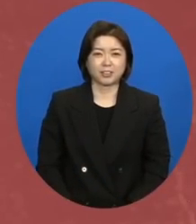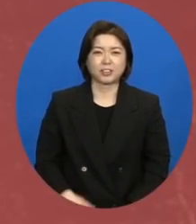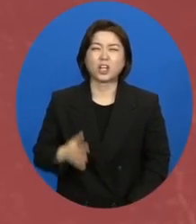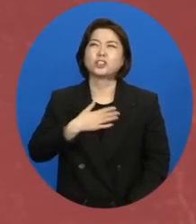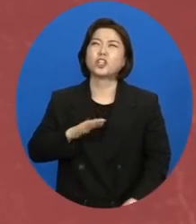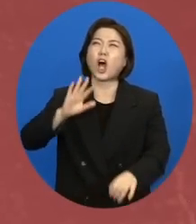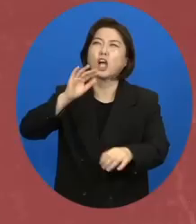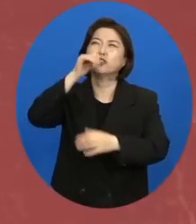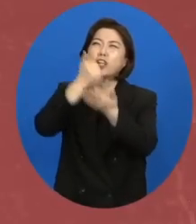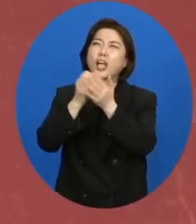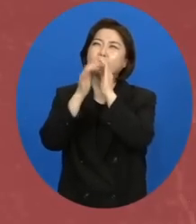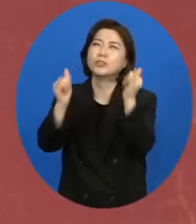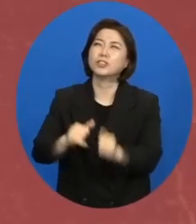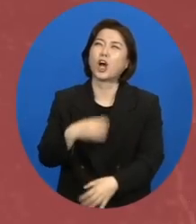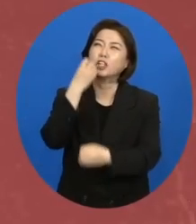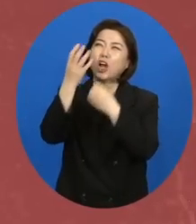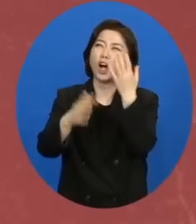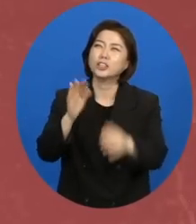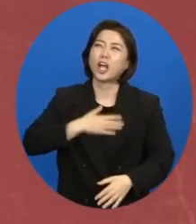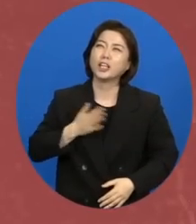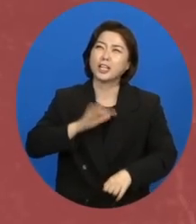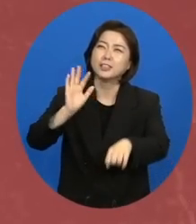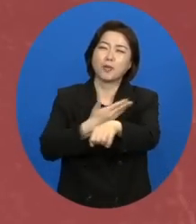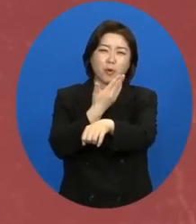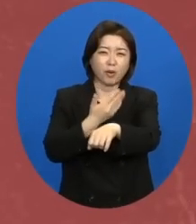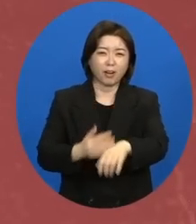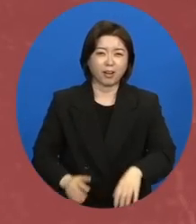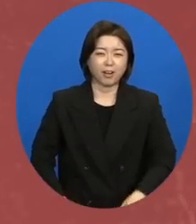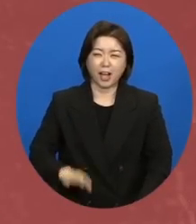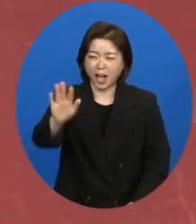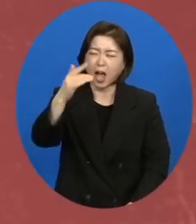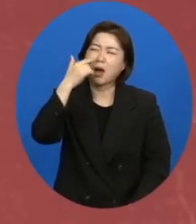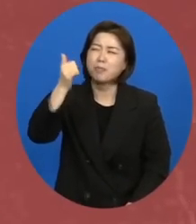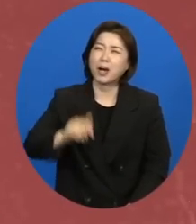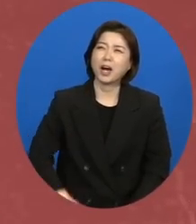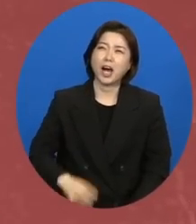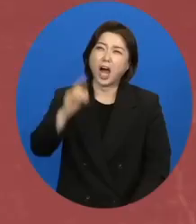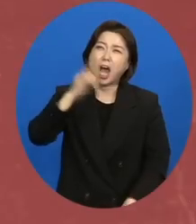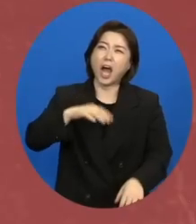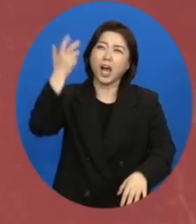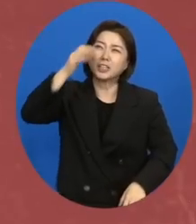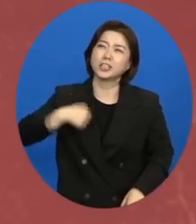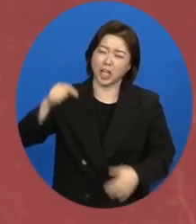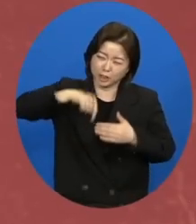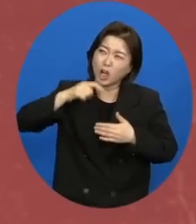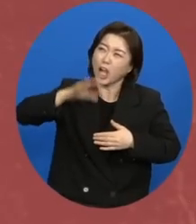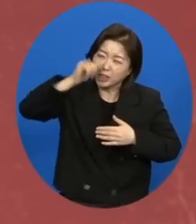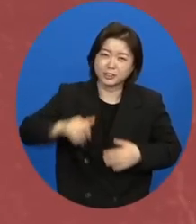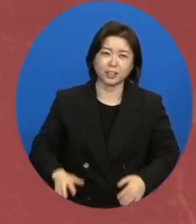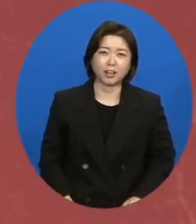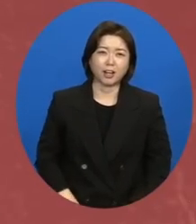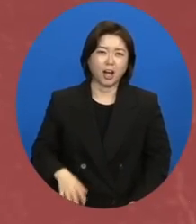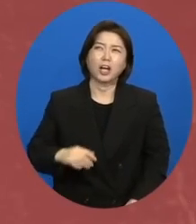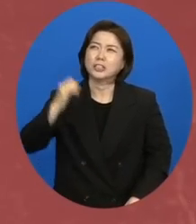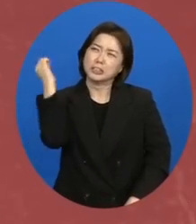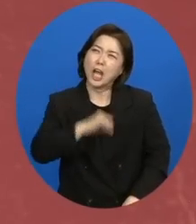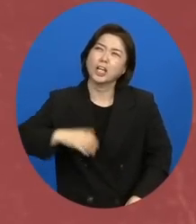나는 죄인입니다. 난 죄인입니다. 아파. 악한 영이 내 속에 있어. 불순종의